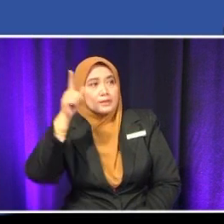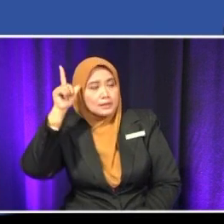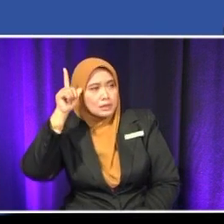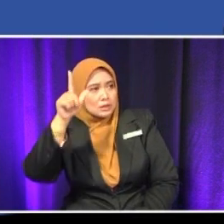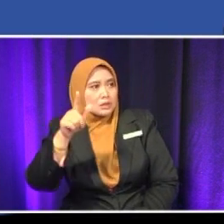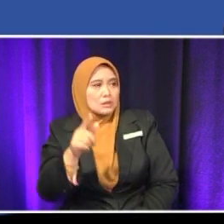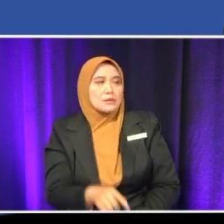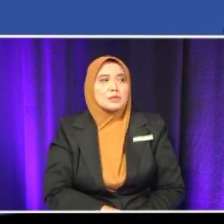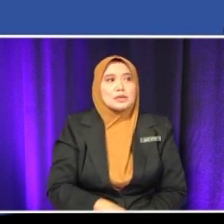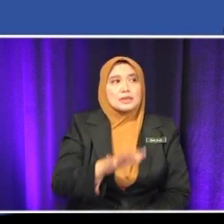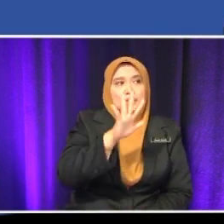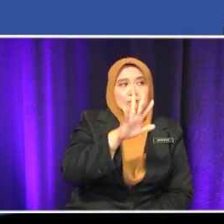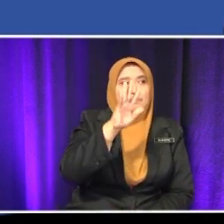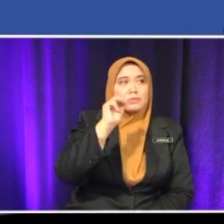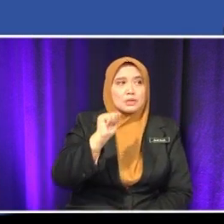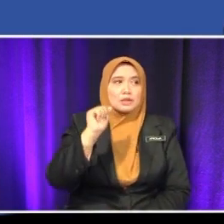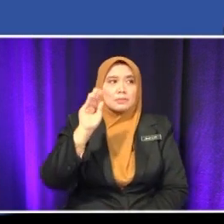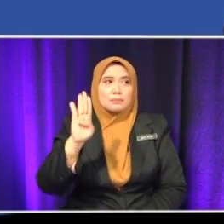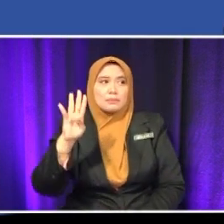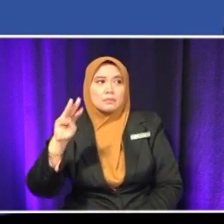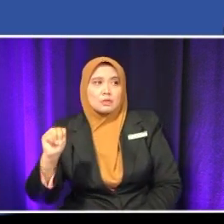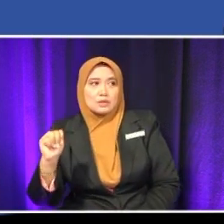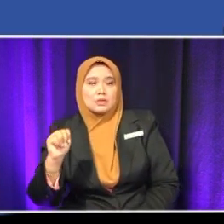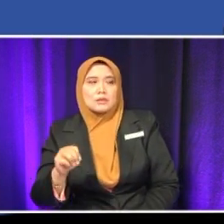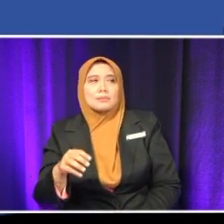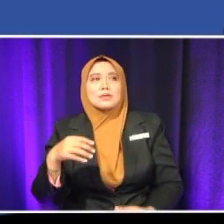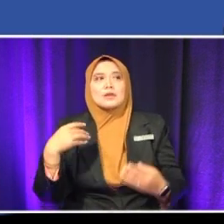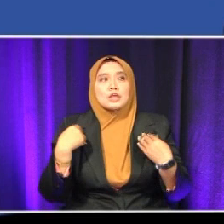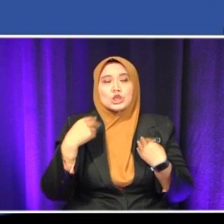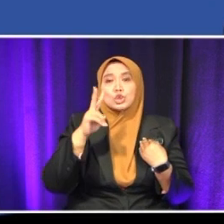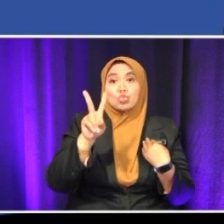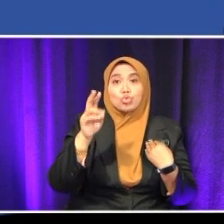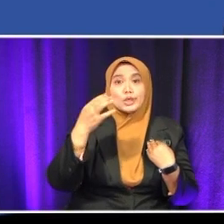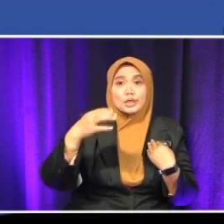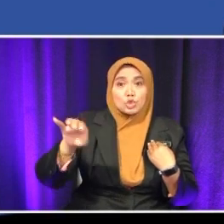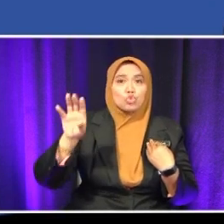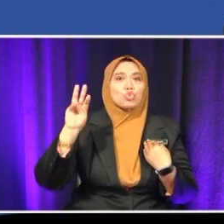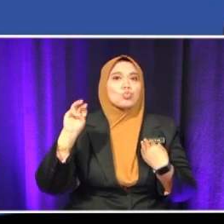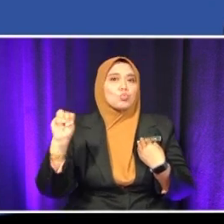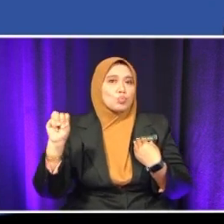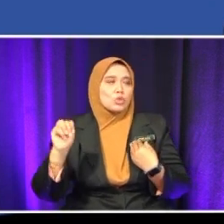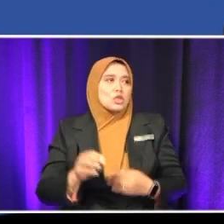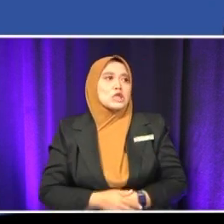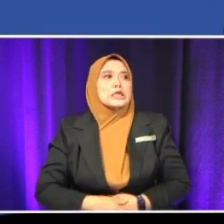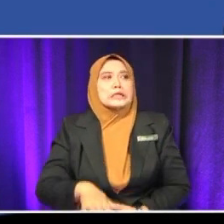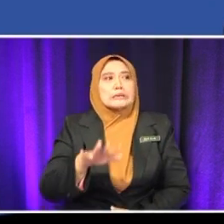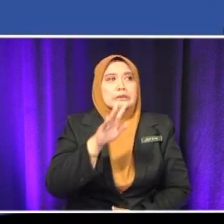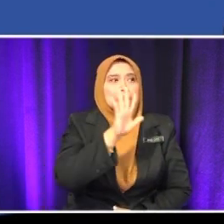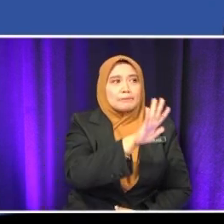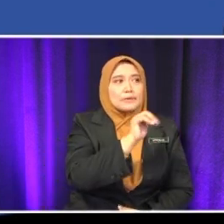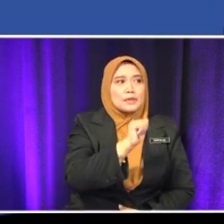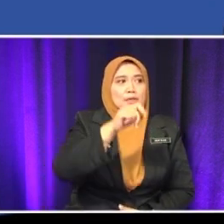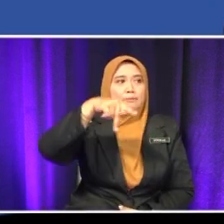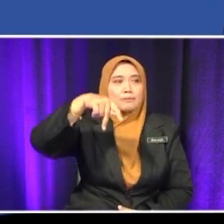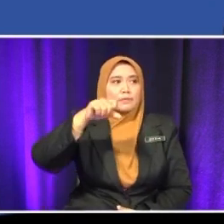5A, BM mempunyai pemberat dalam meter iaitu 200 meter. Okay. 5A, PS